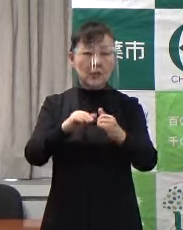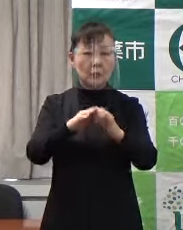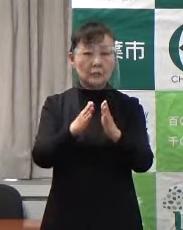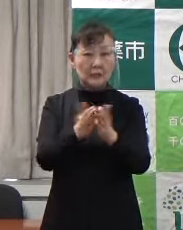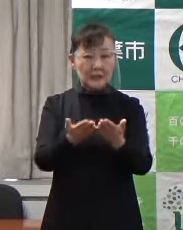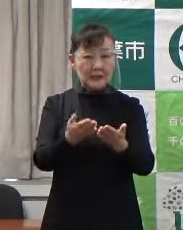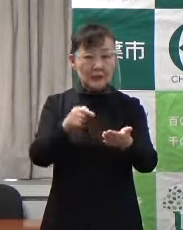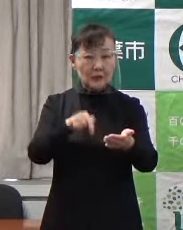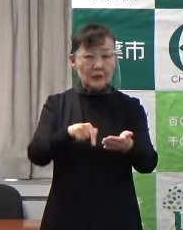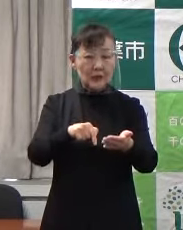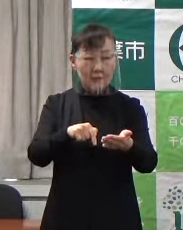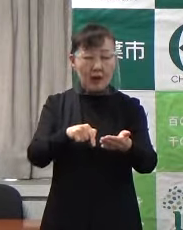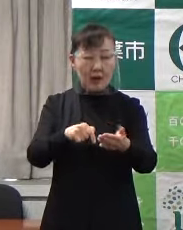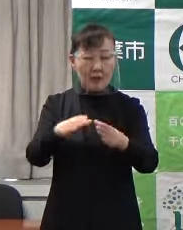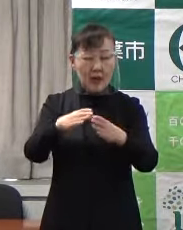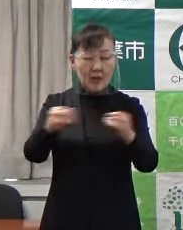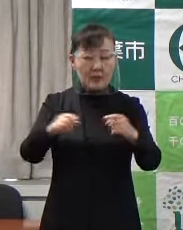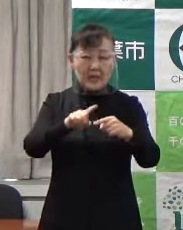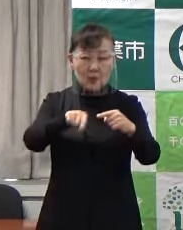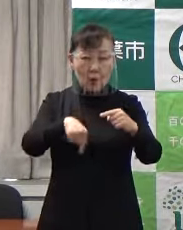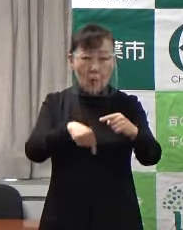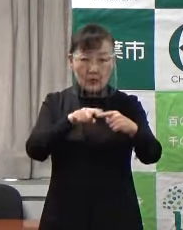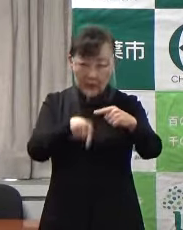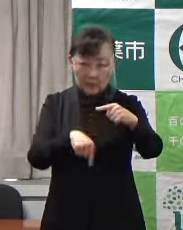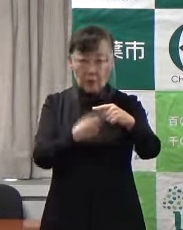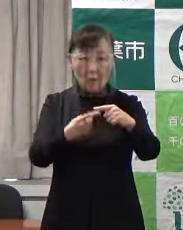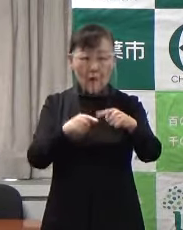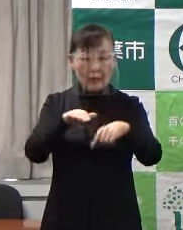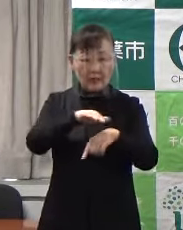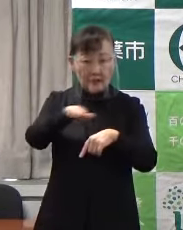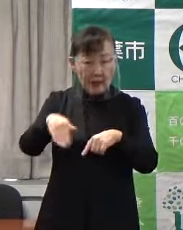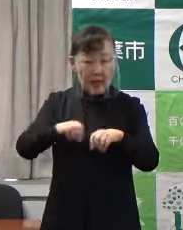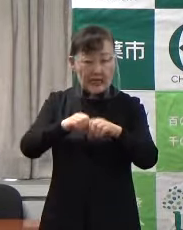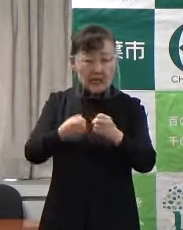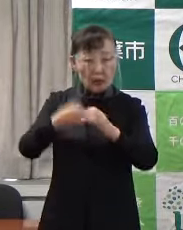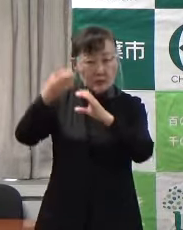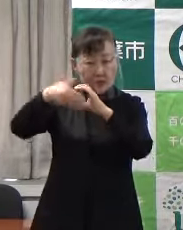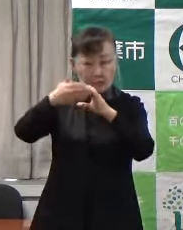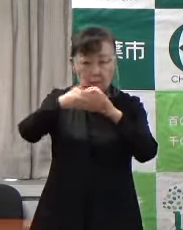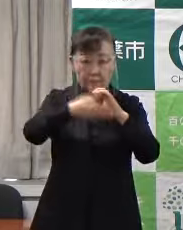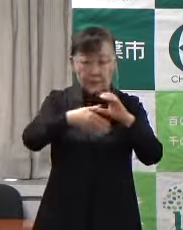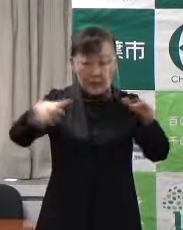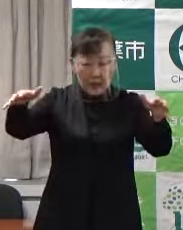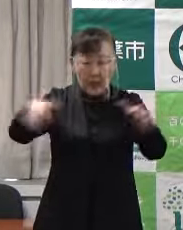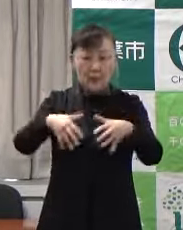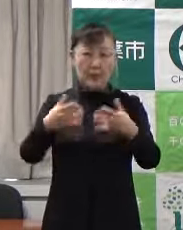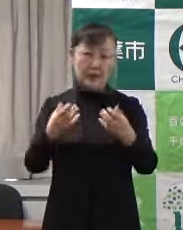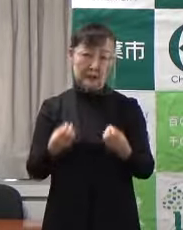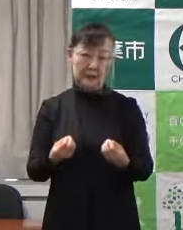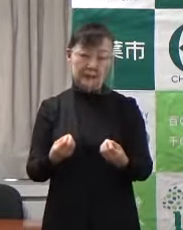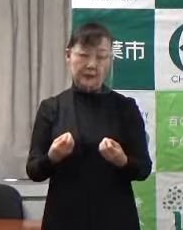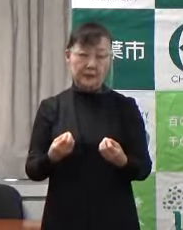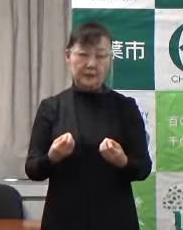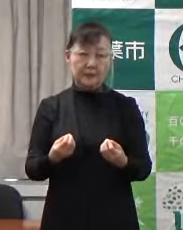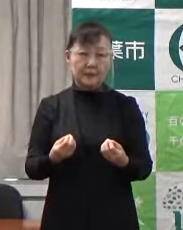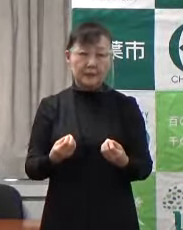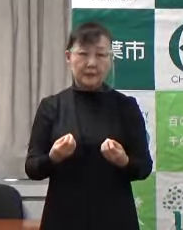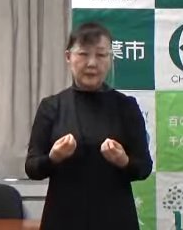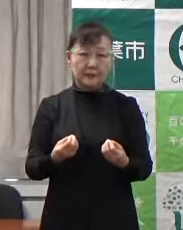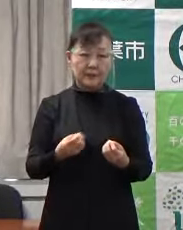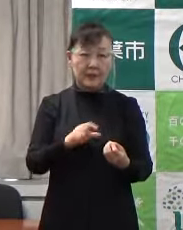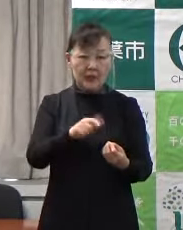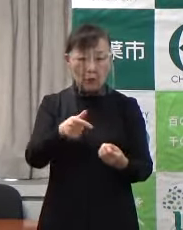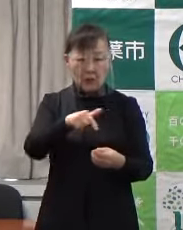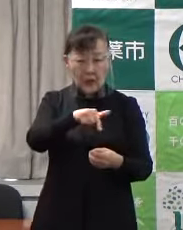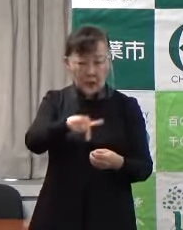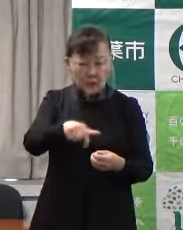については、全庁を挙げてですね、記録写真を集めてきました。で、いろんな